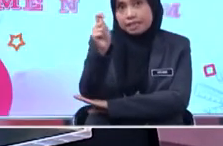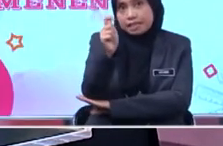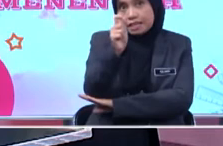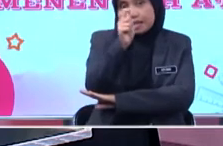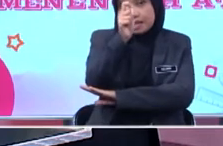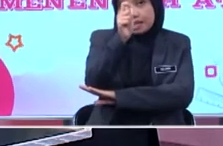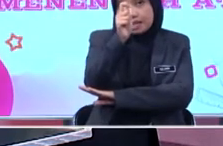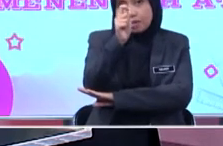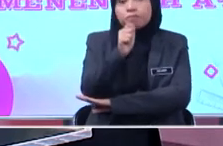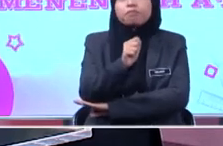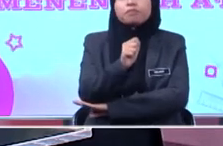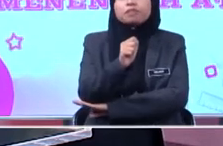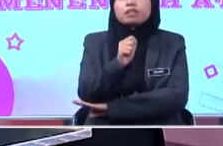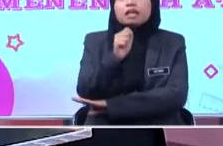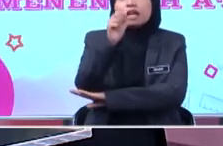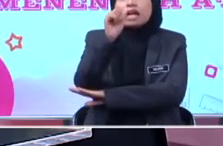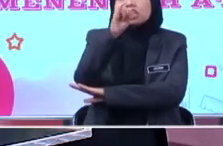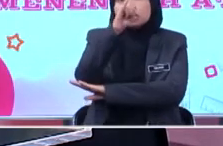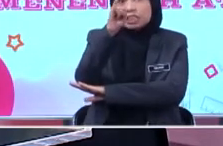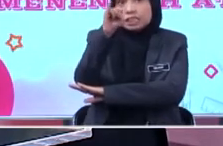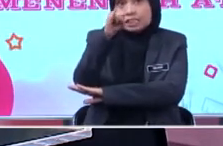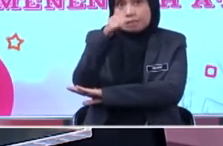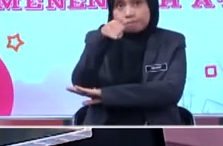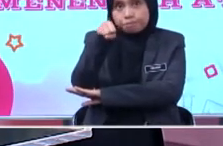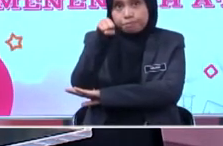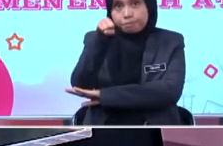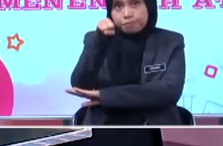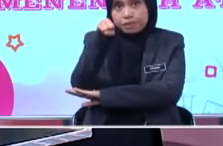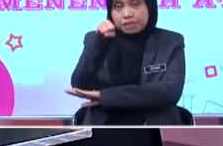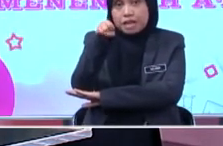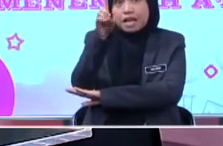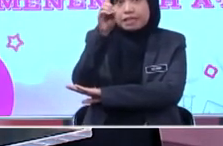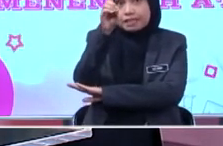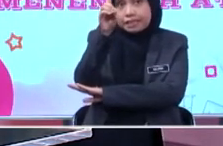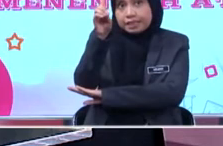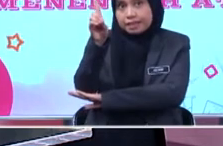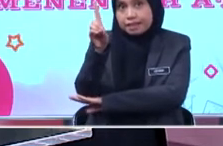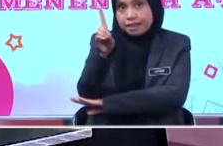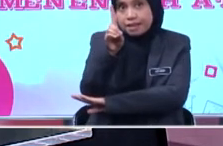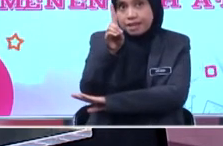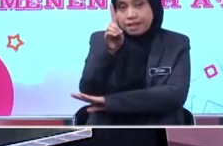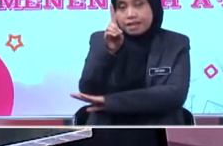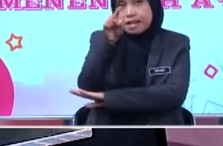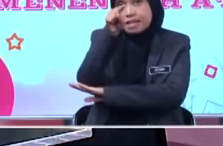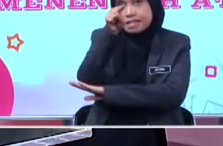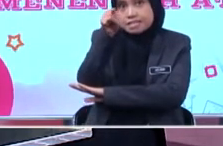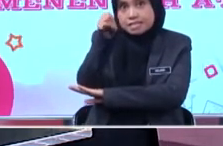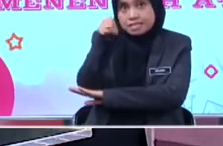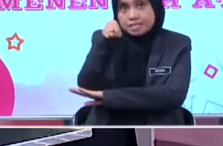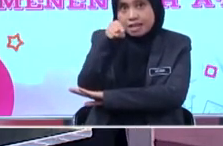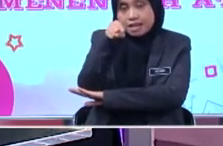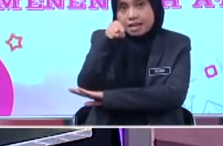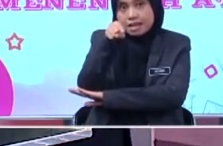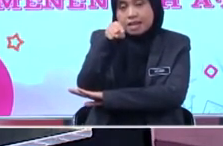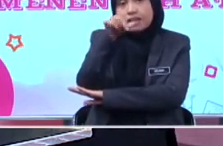love.by gym huruf dan Agus huruf z Adera